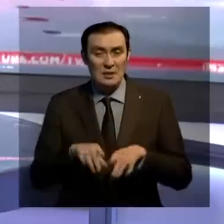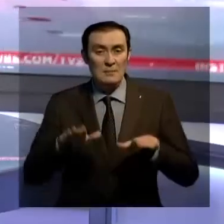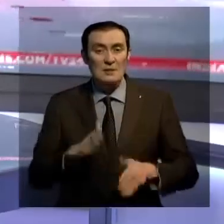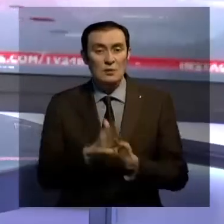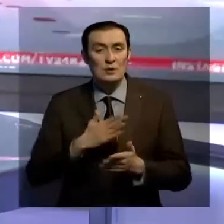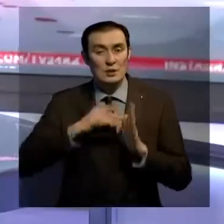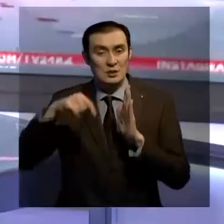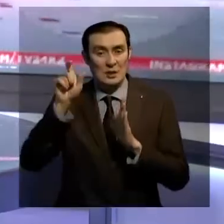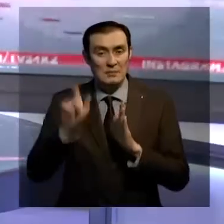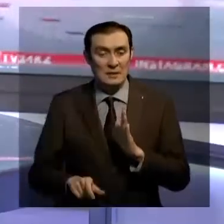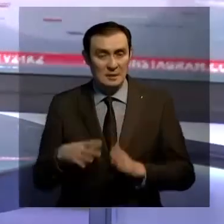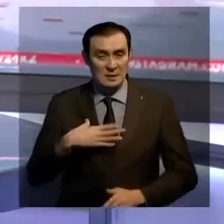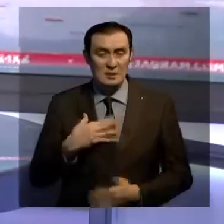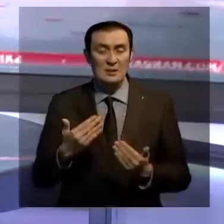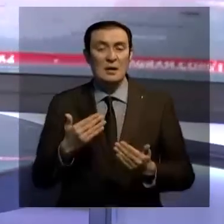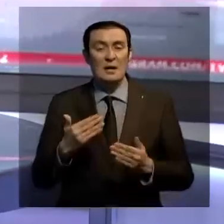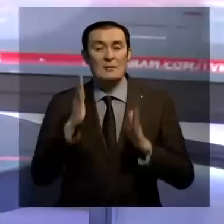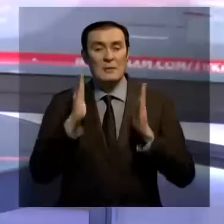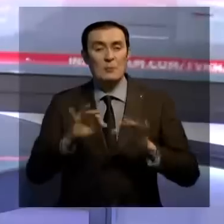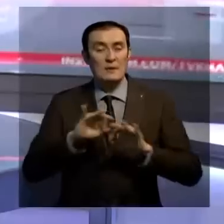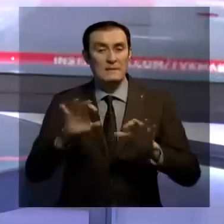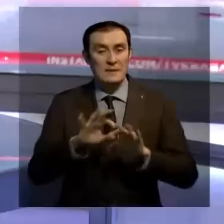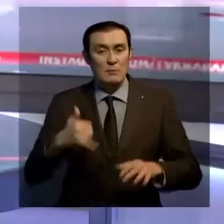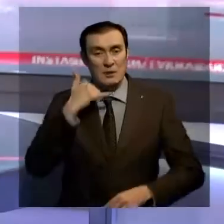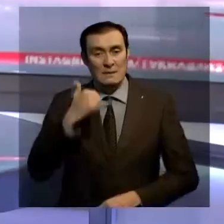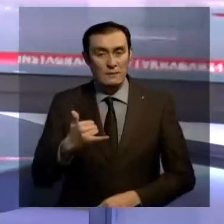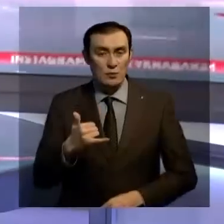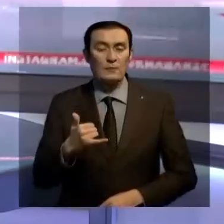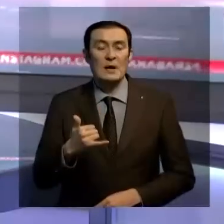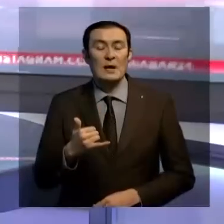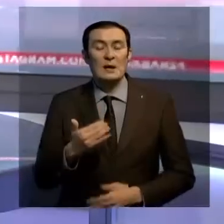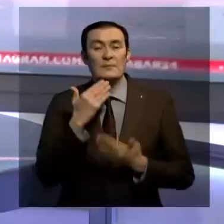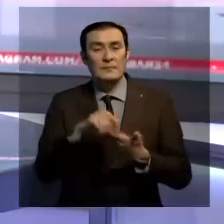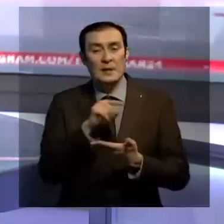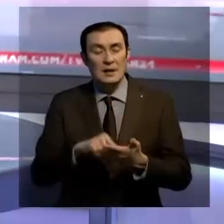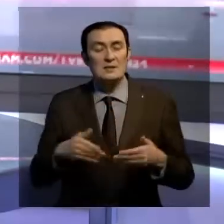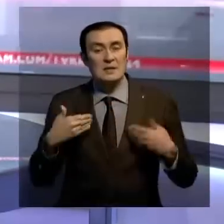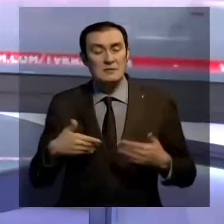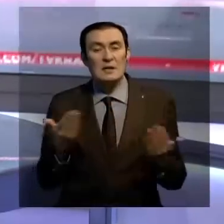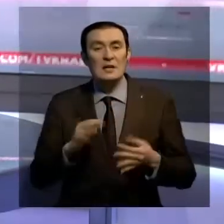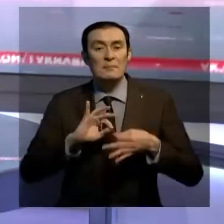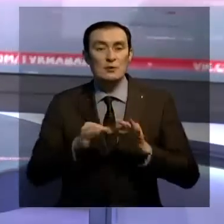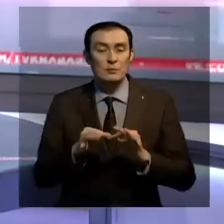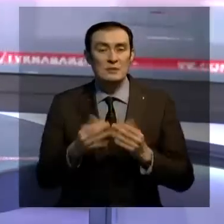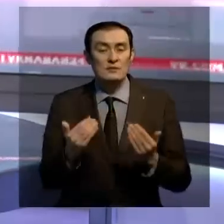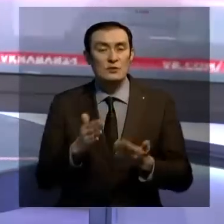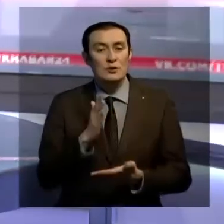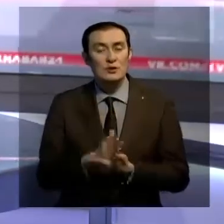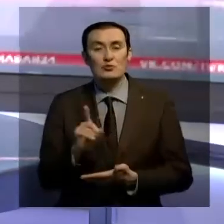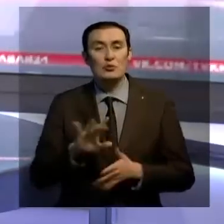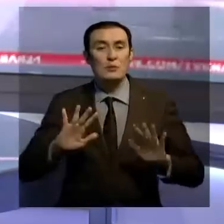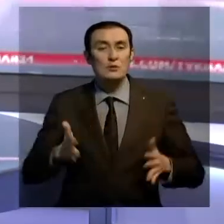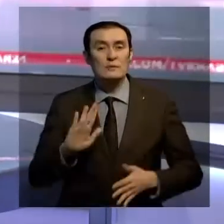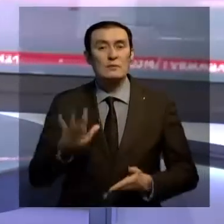месте находится наш корреспондент Нургуль Акметова. Выходит с нами на прямую связь по телефону. Нургуль, здравствуйте. Какие подробности и что происходит в